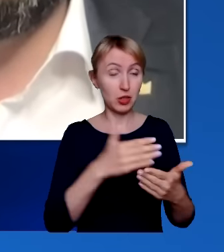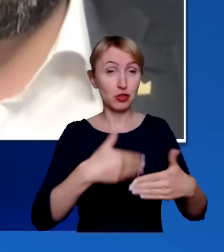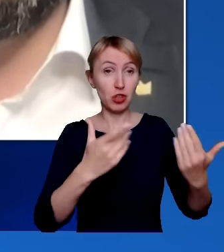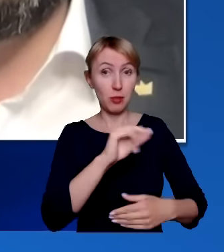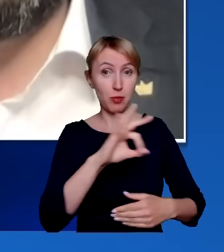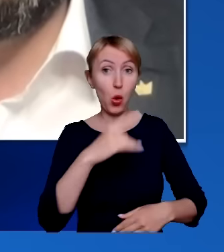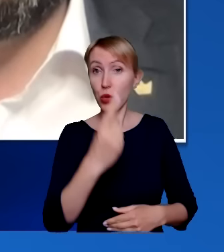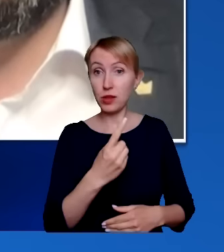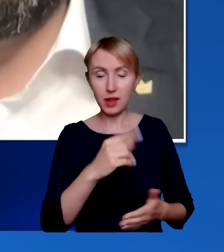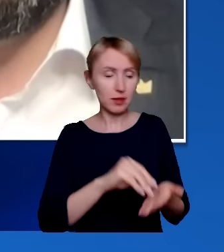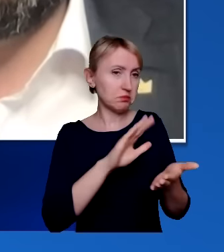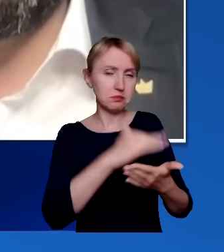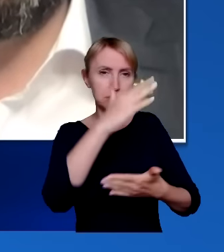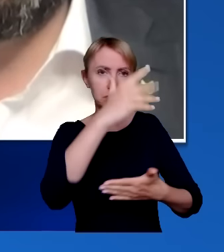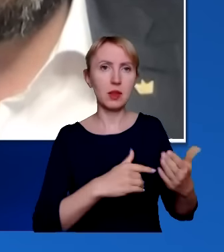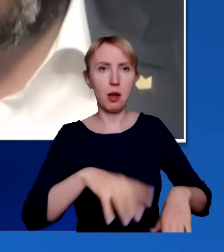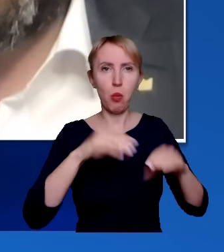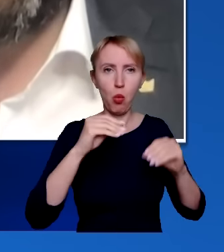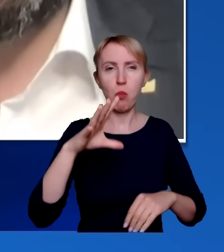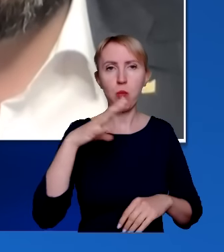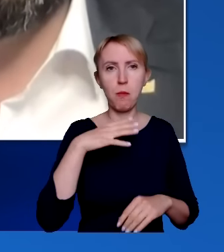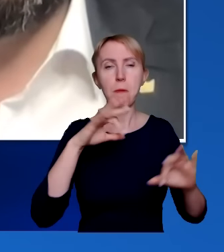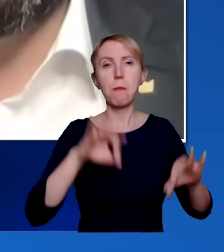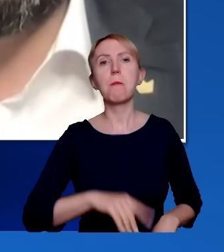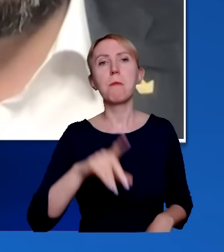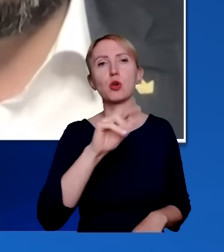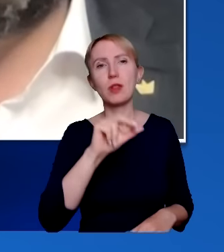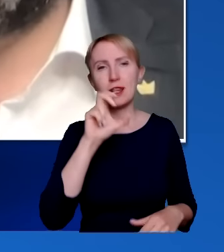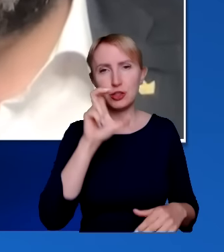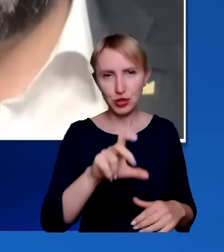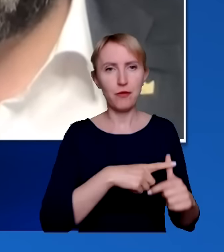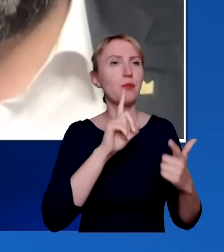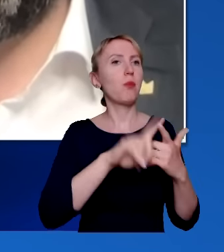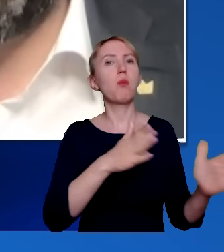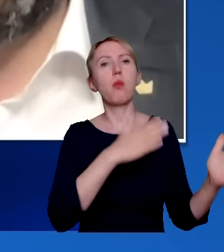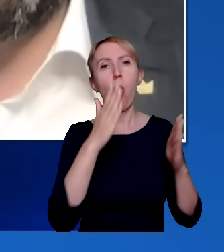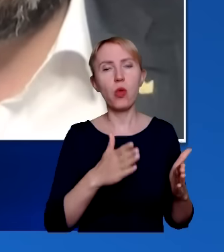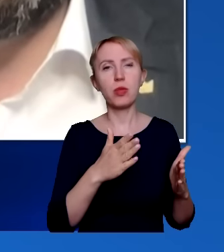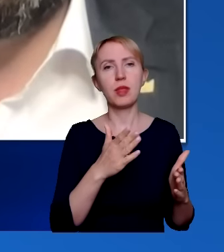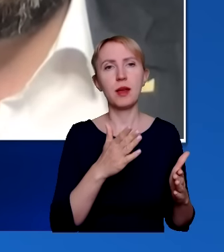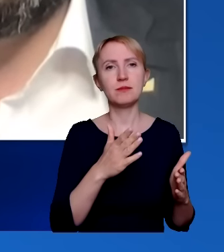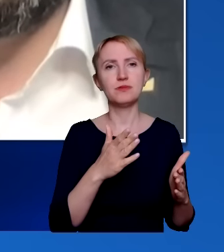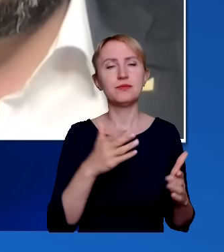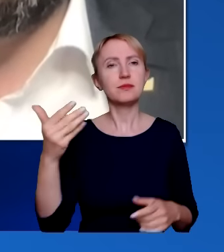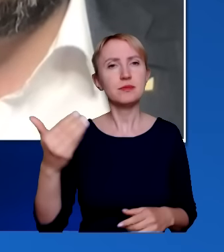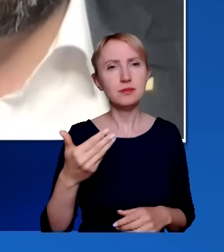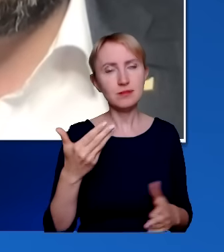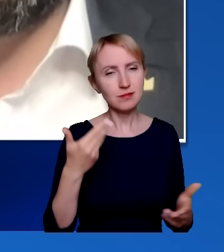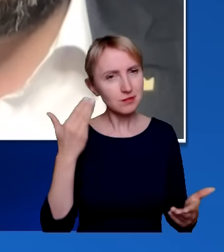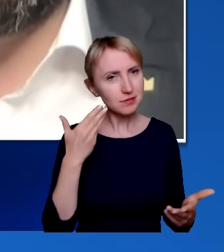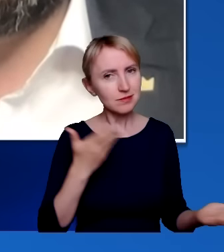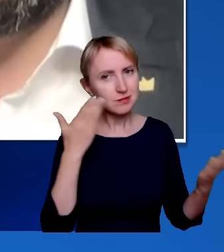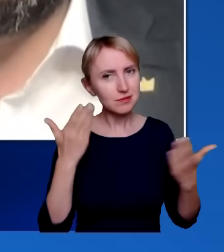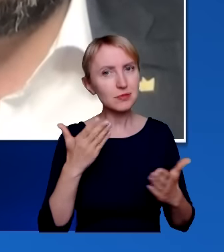dzień Szanowni państwo zaczęło się właśnie od pana protasiewicza później następny który zapowiada wielką